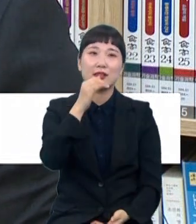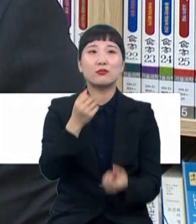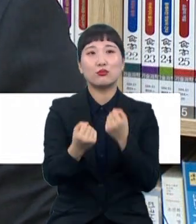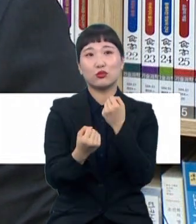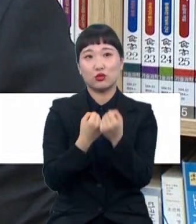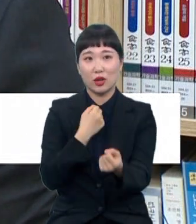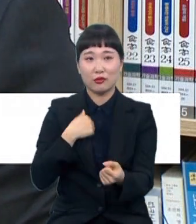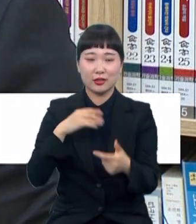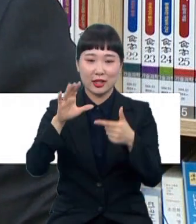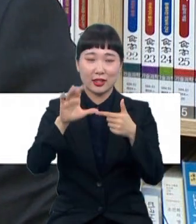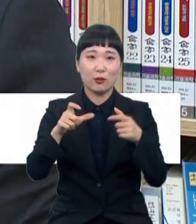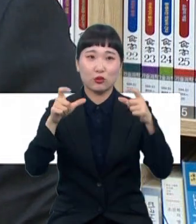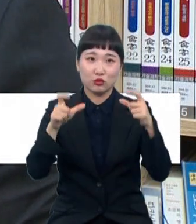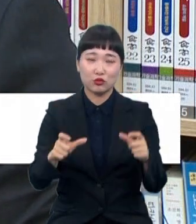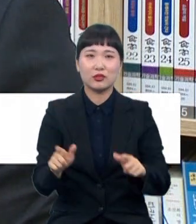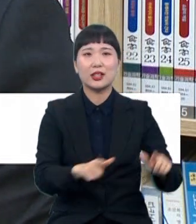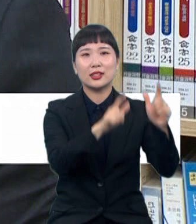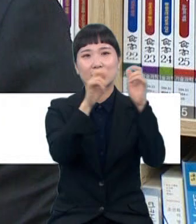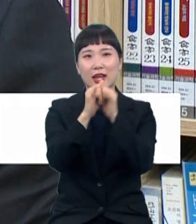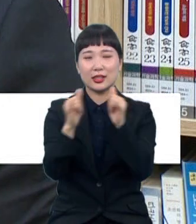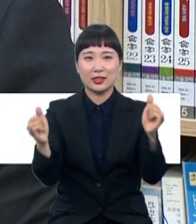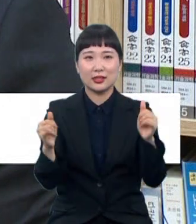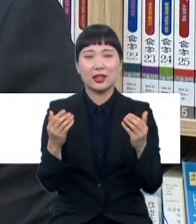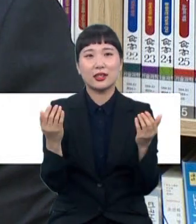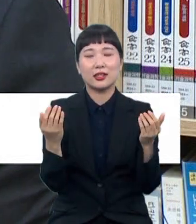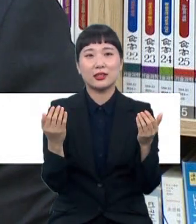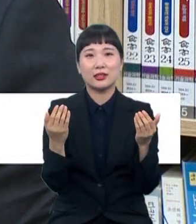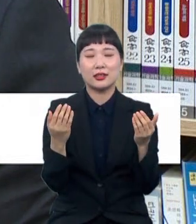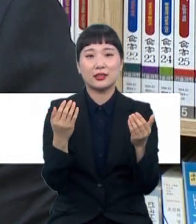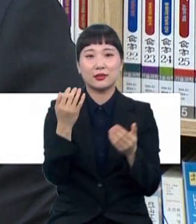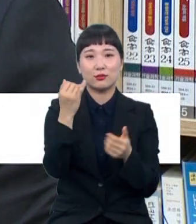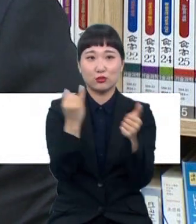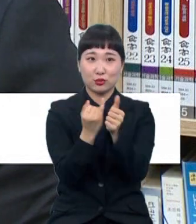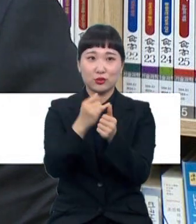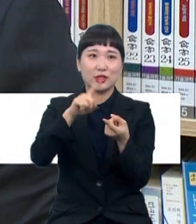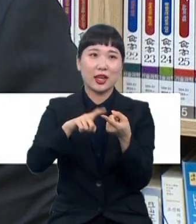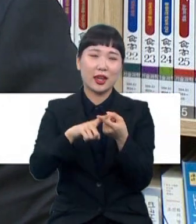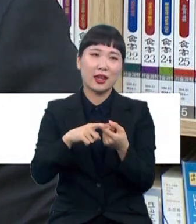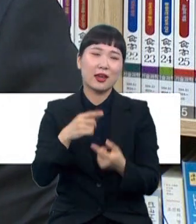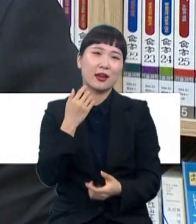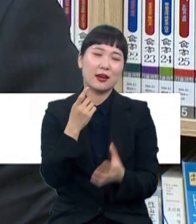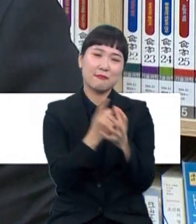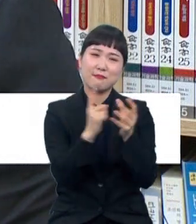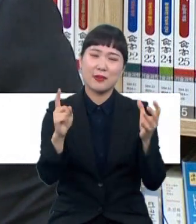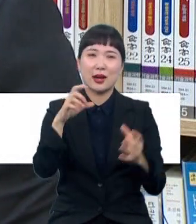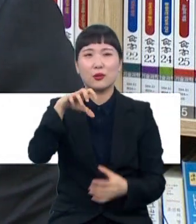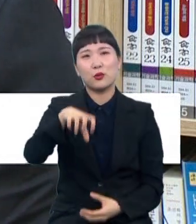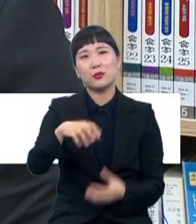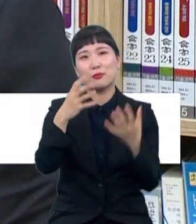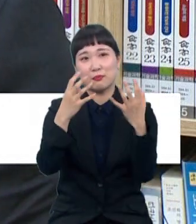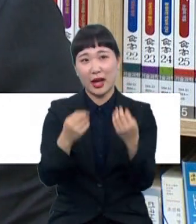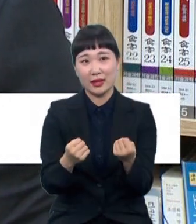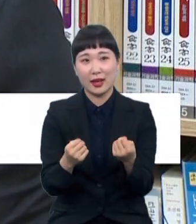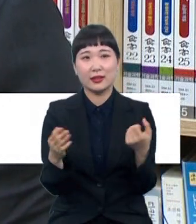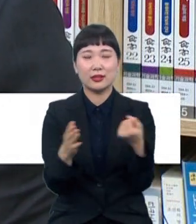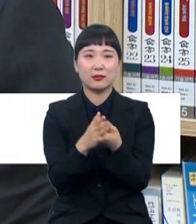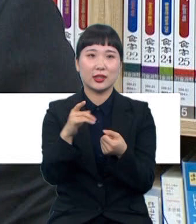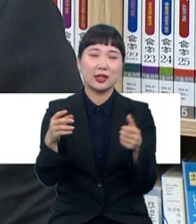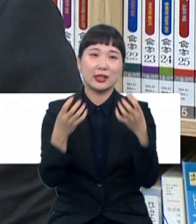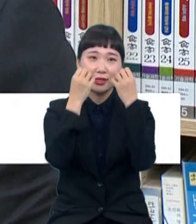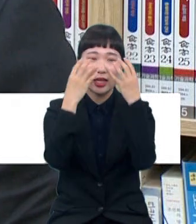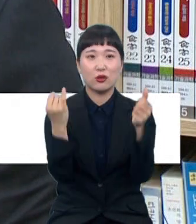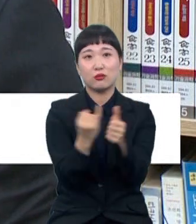그 신혼부부들이 그 혜택을 못 받는 사각지대에 놓이는 신혼부부들이 굉장히 많거든요. 신혼부부들의